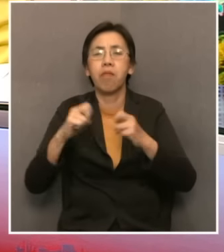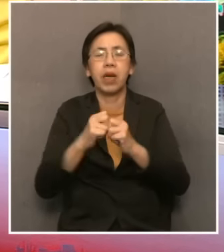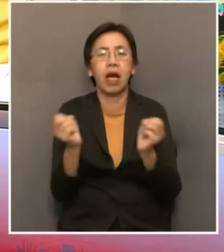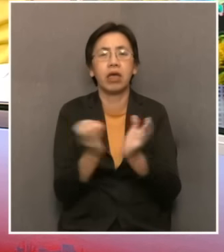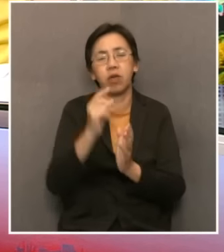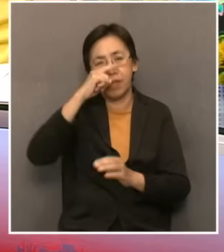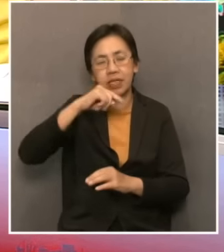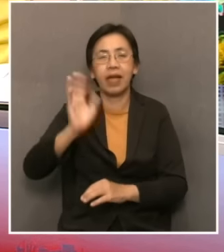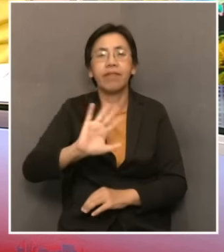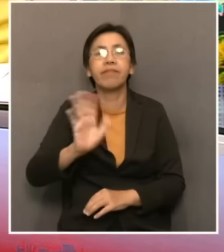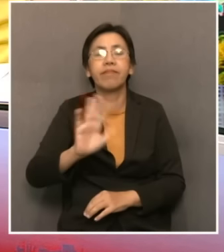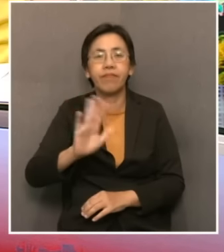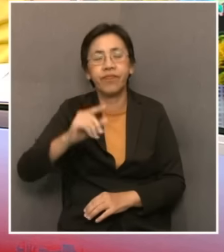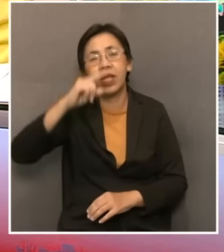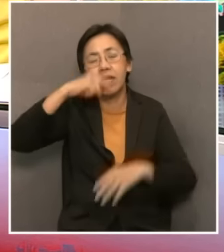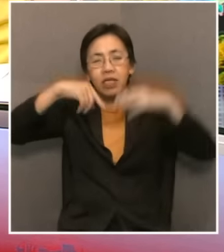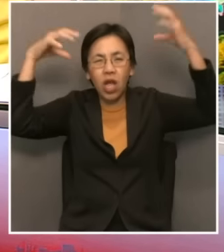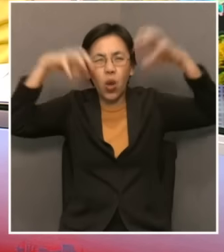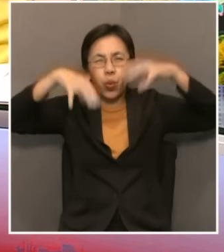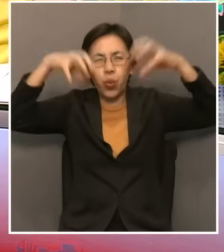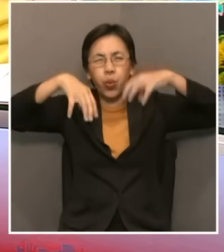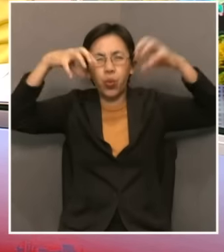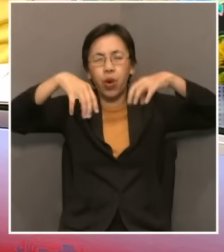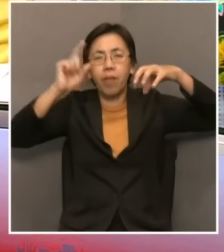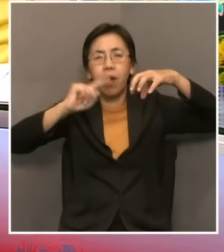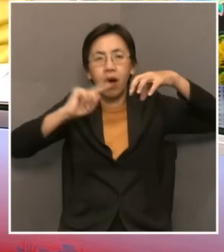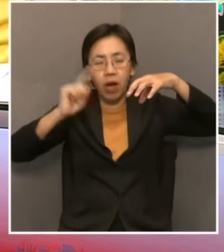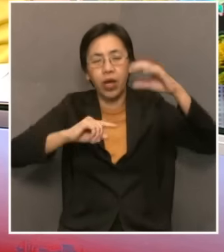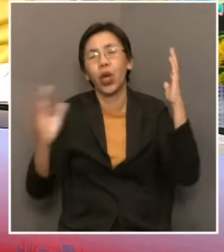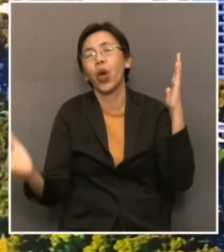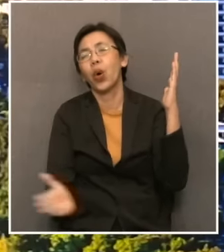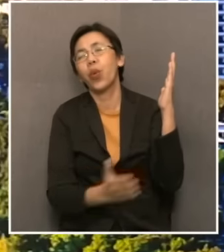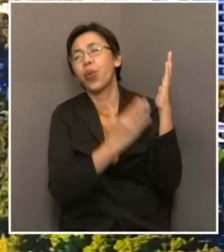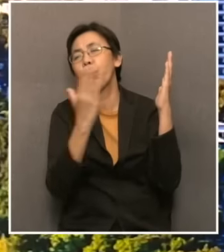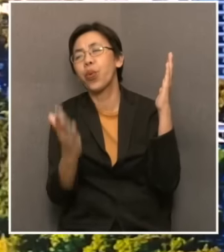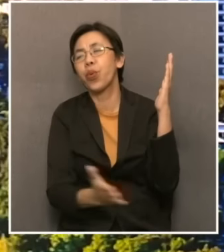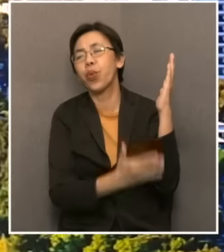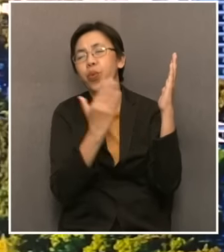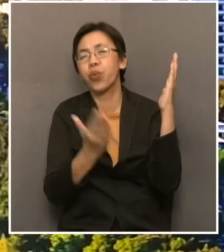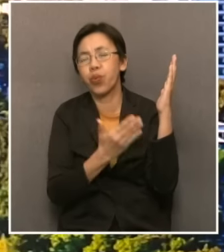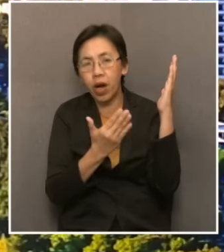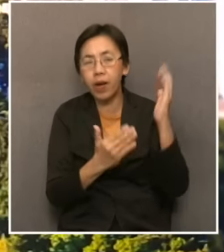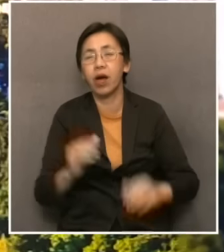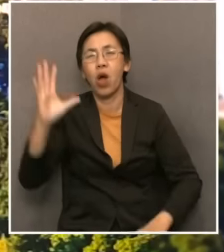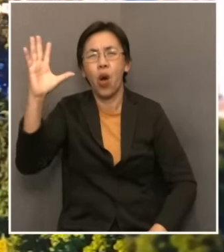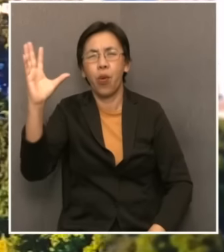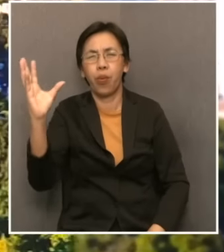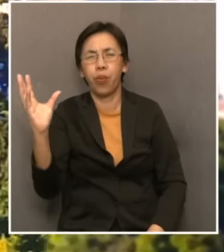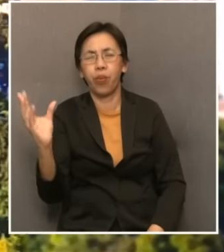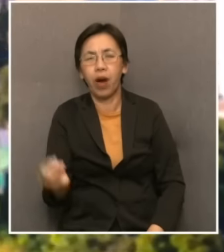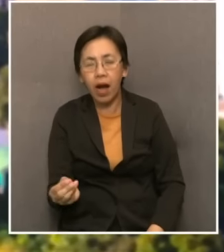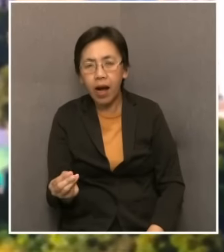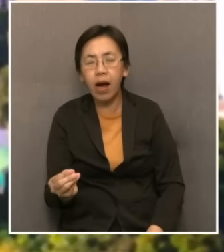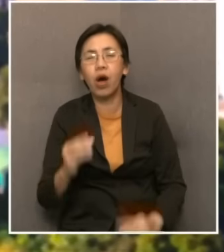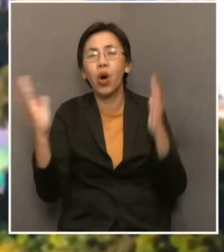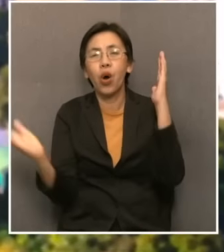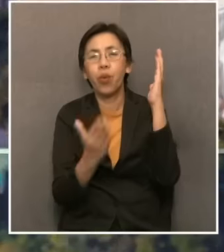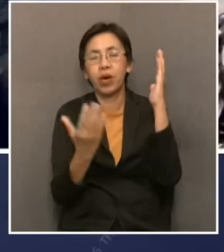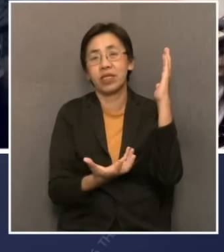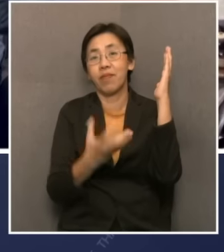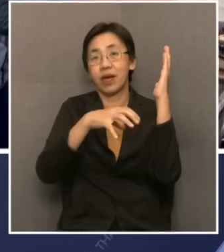นะคะซึ่งฝนที่ตกในไทยตอนนี้เกิดจากอิทธิพลของมรสุมค่ะขณะที่พายุไซโคลนวิมานจขึ้นฝั่งอินเดียและบังกลาเทศ